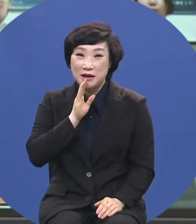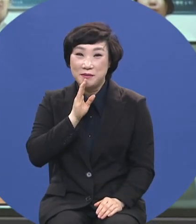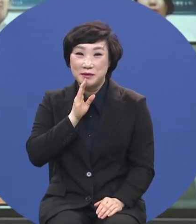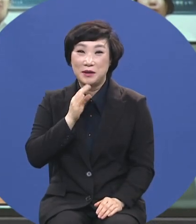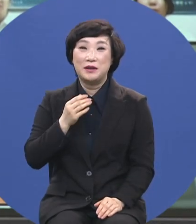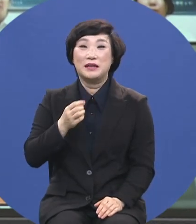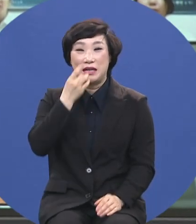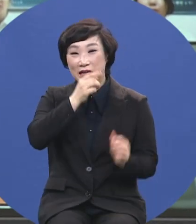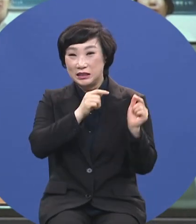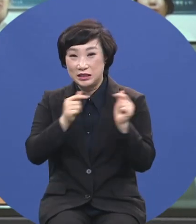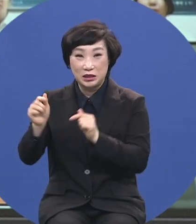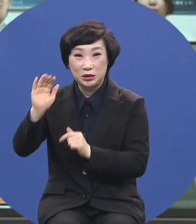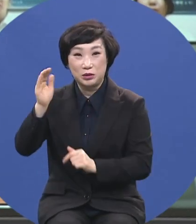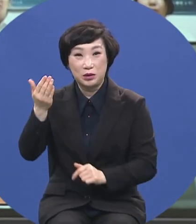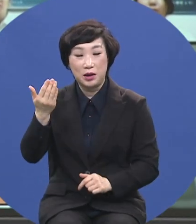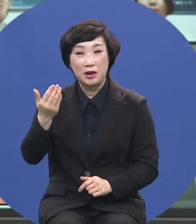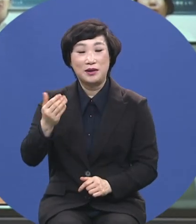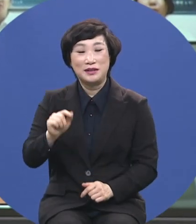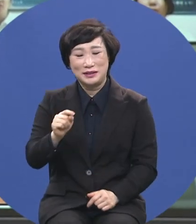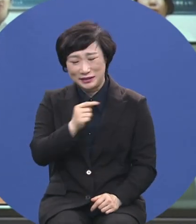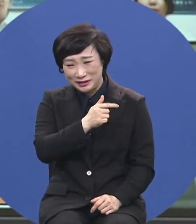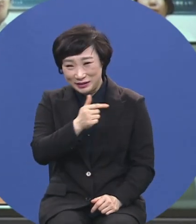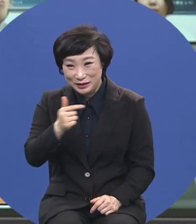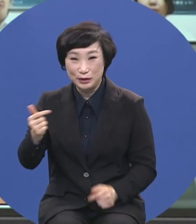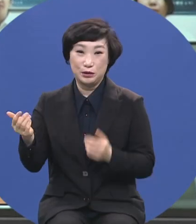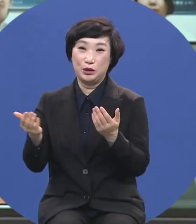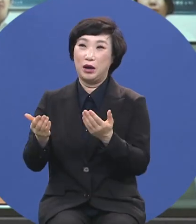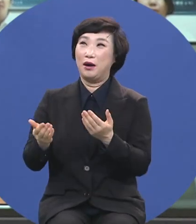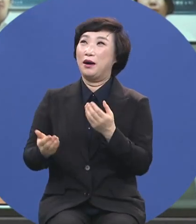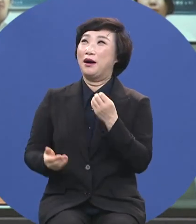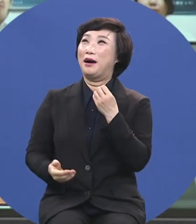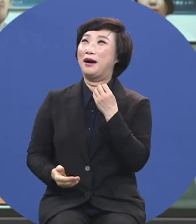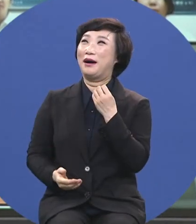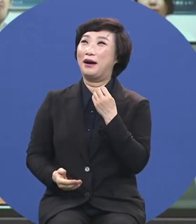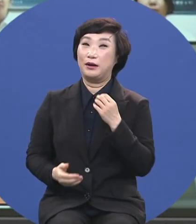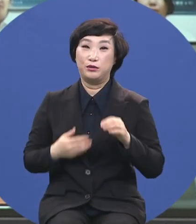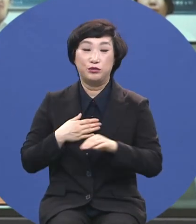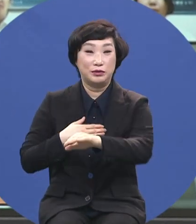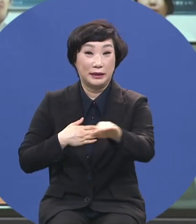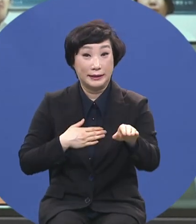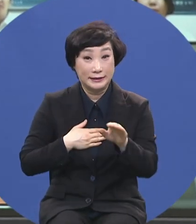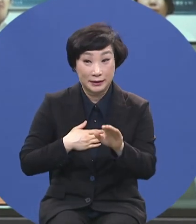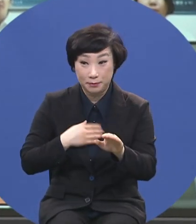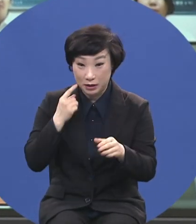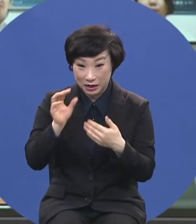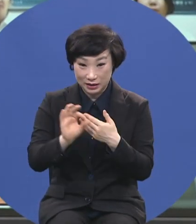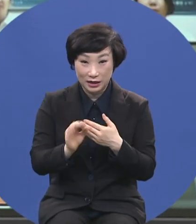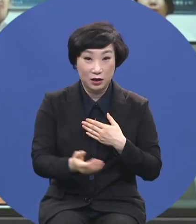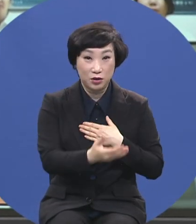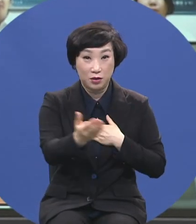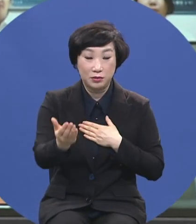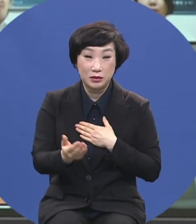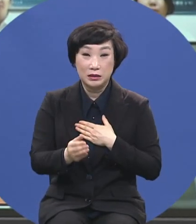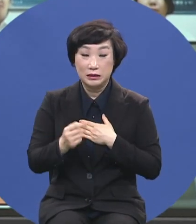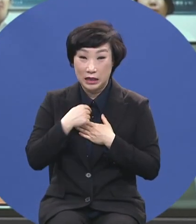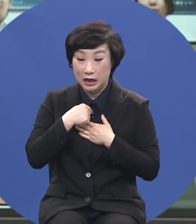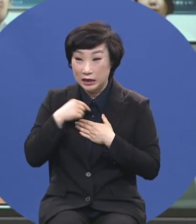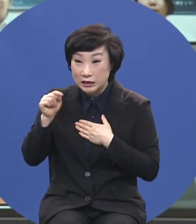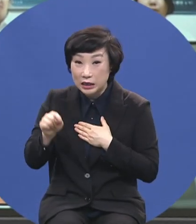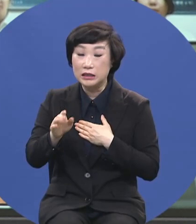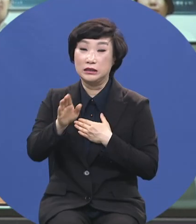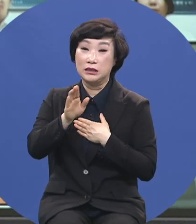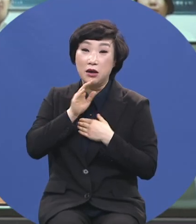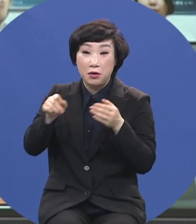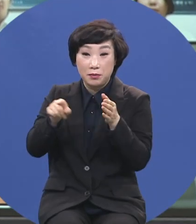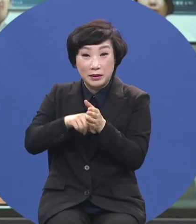참된 양식이 되게 한 어마어마한 사건을 우리가 만약에 사실로 믿어진다면